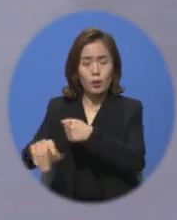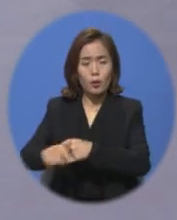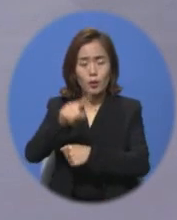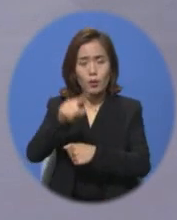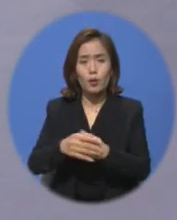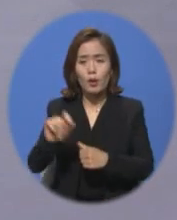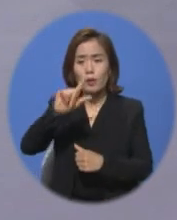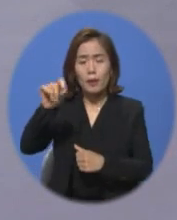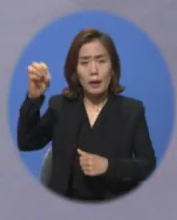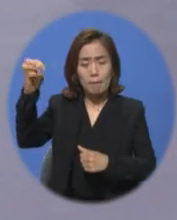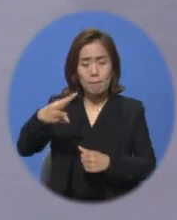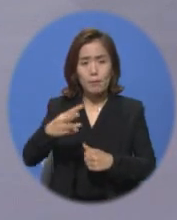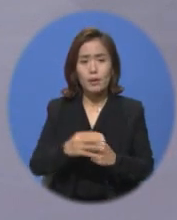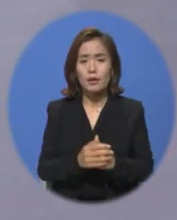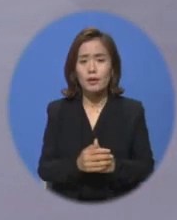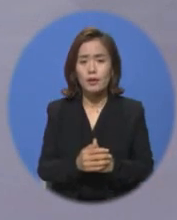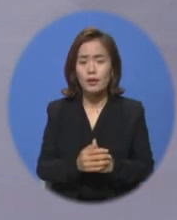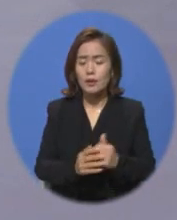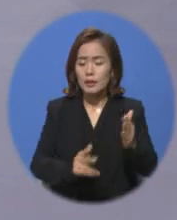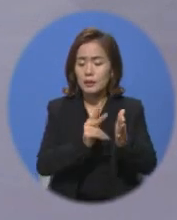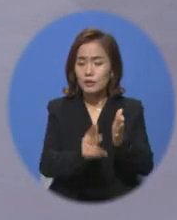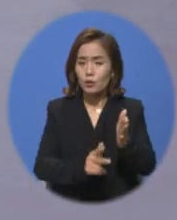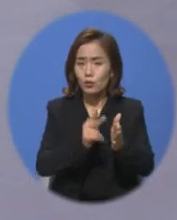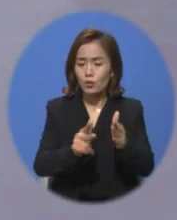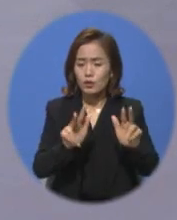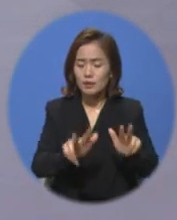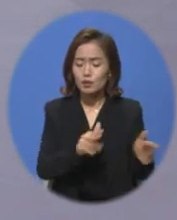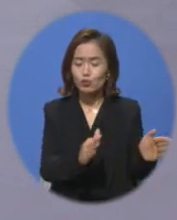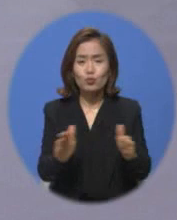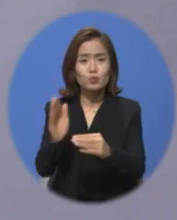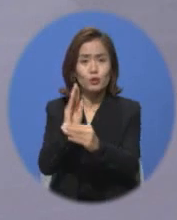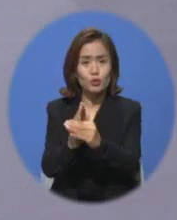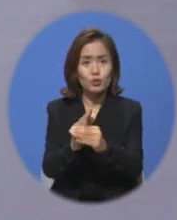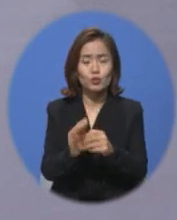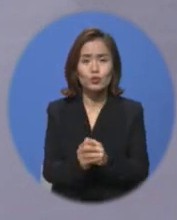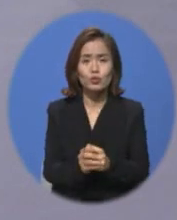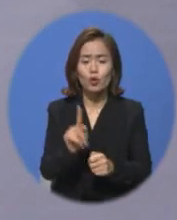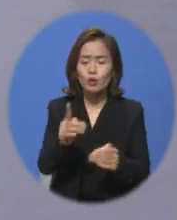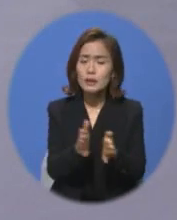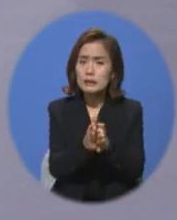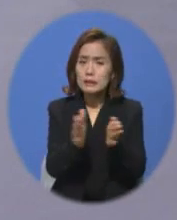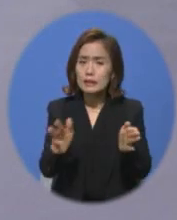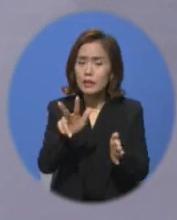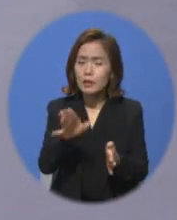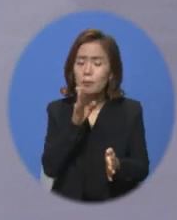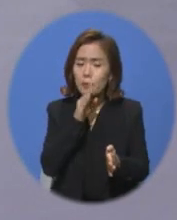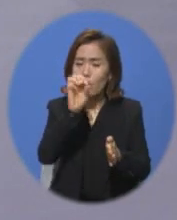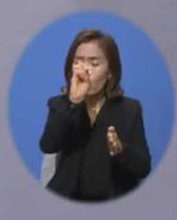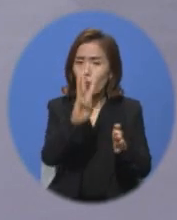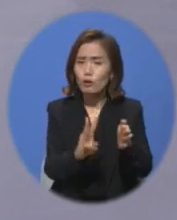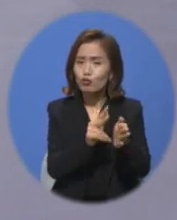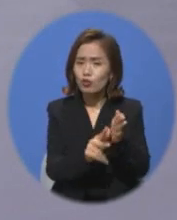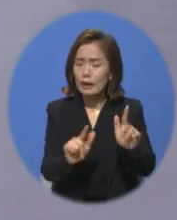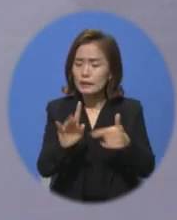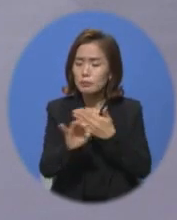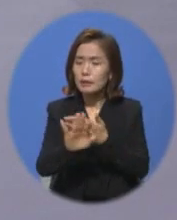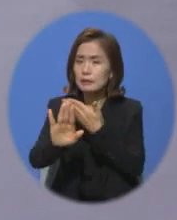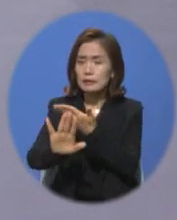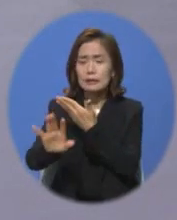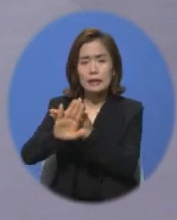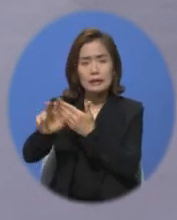광주와대구를연결하는달빛내륙철도건설이현재 준비중입니다.역을유지할지 폐쇄